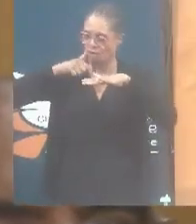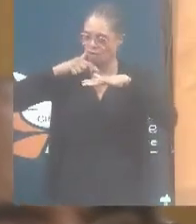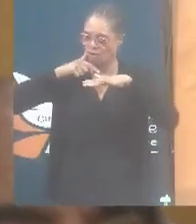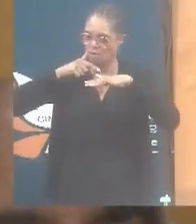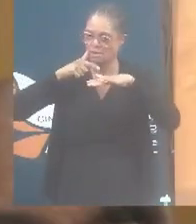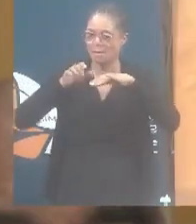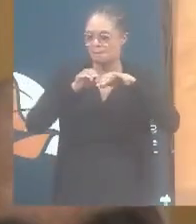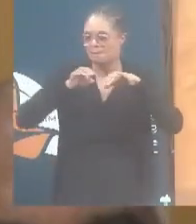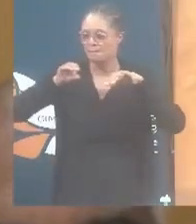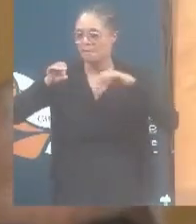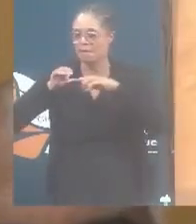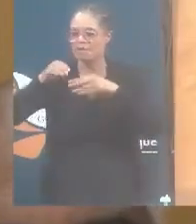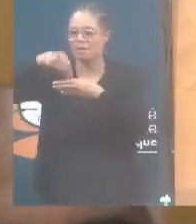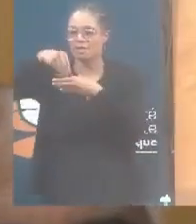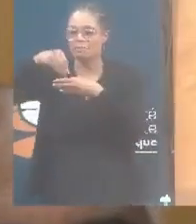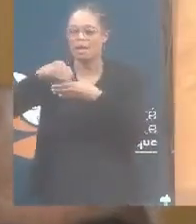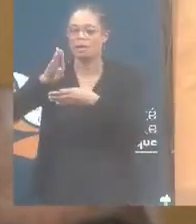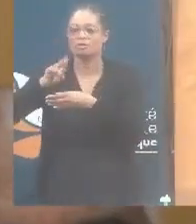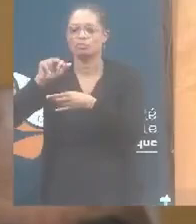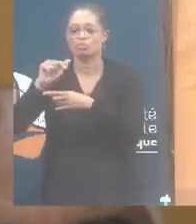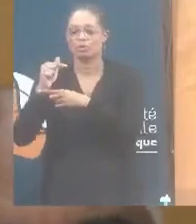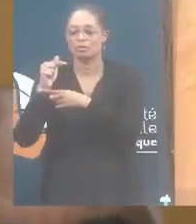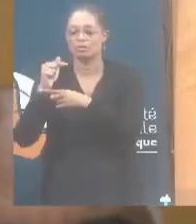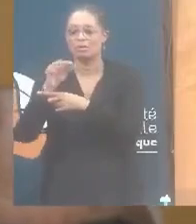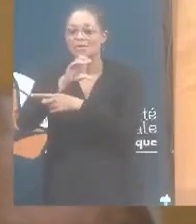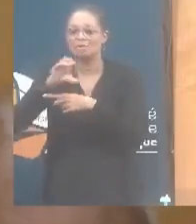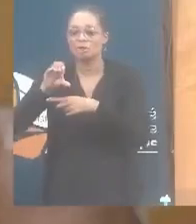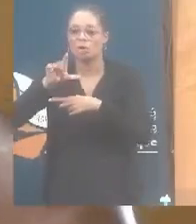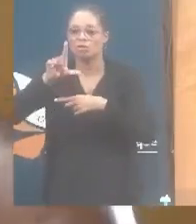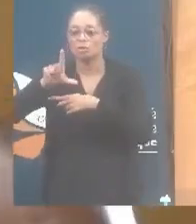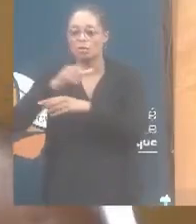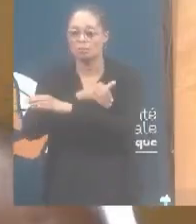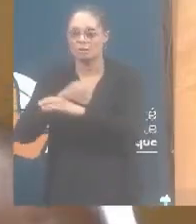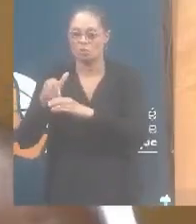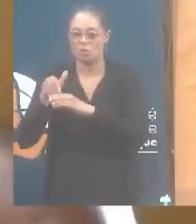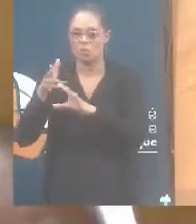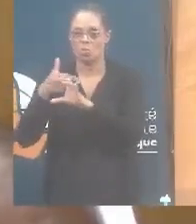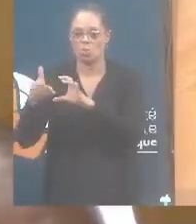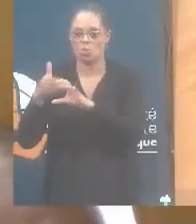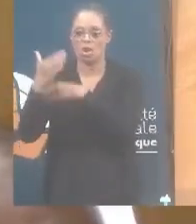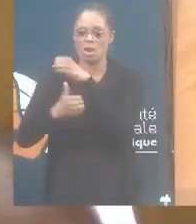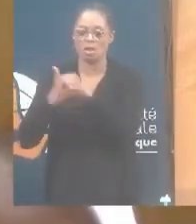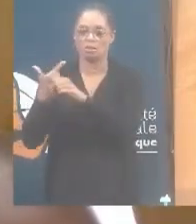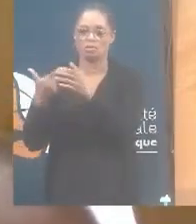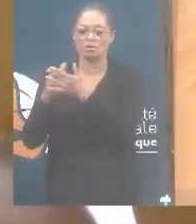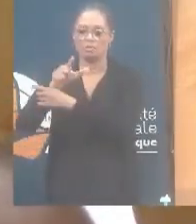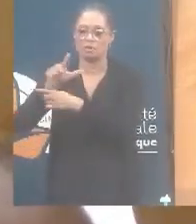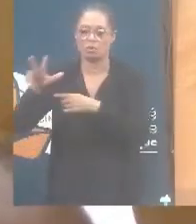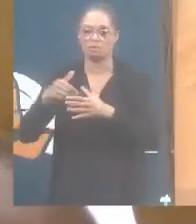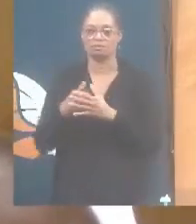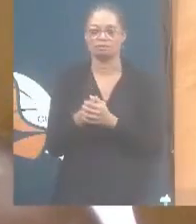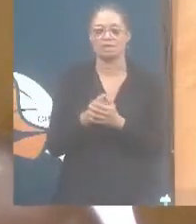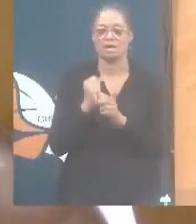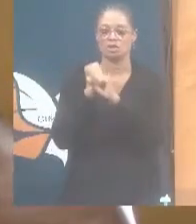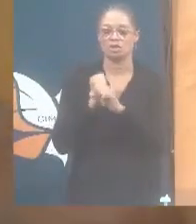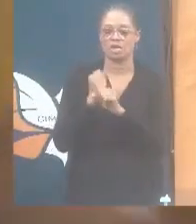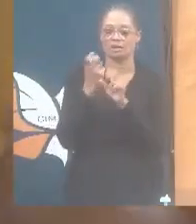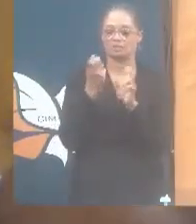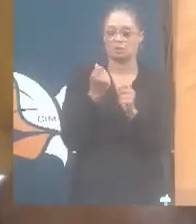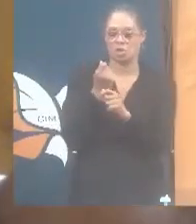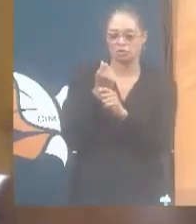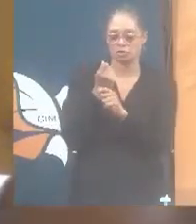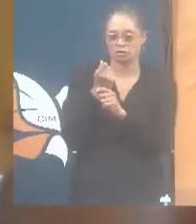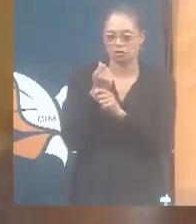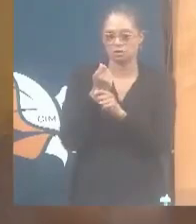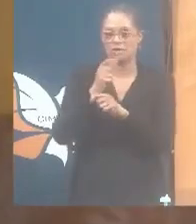épargne brute de 102 millions. Retenez bien ce chiffre, 102 millions d'euros en 2023. Les charges financières estimées à